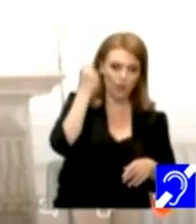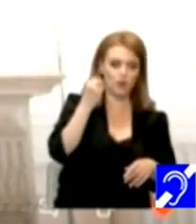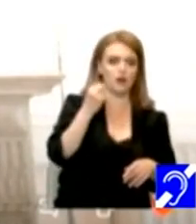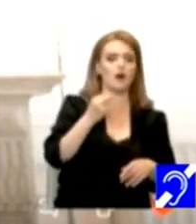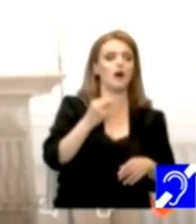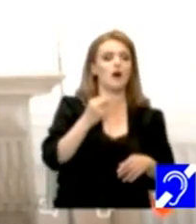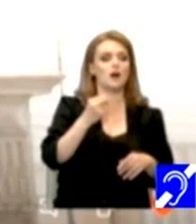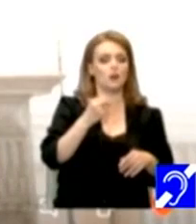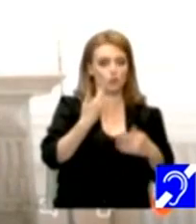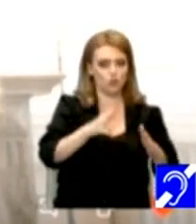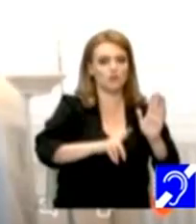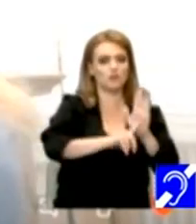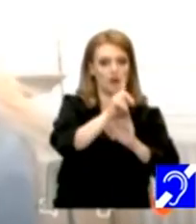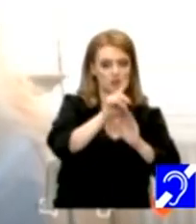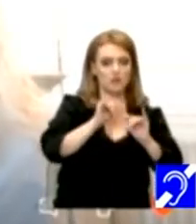ameliora.